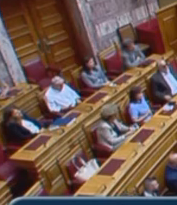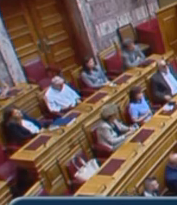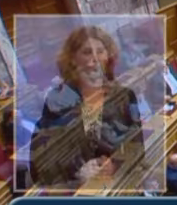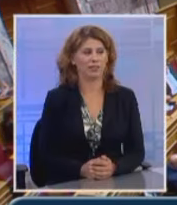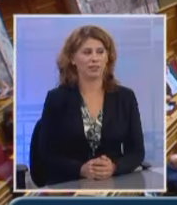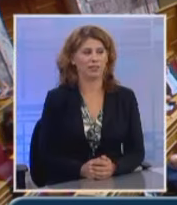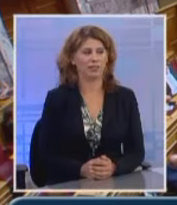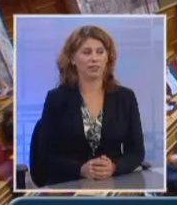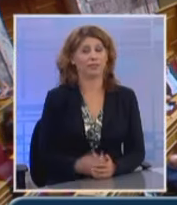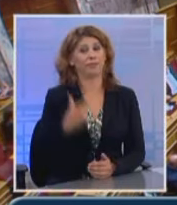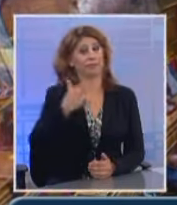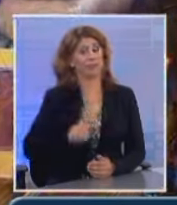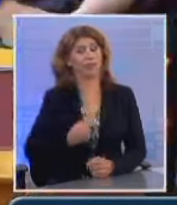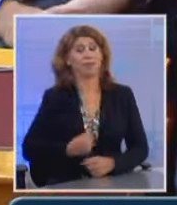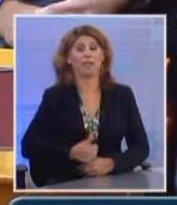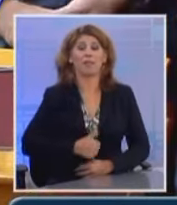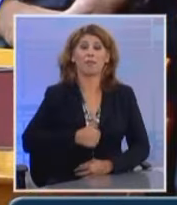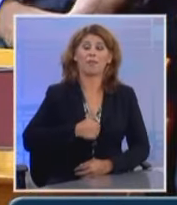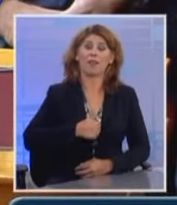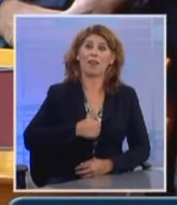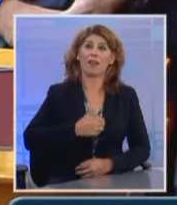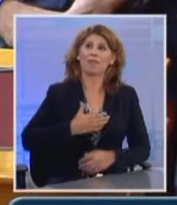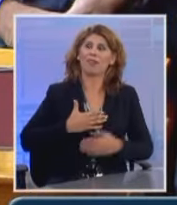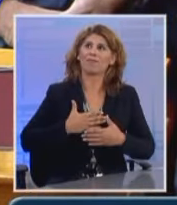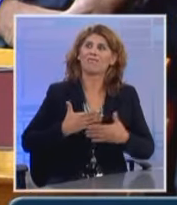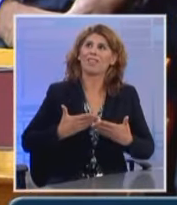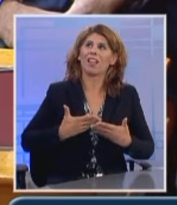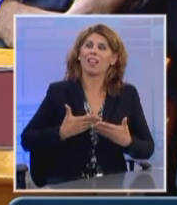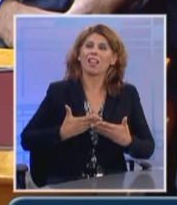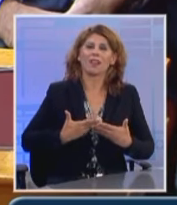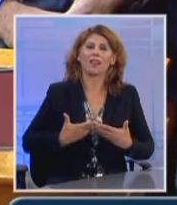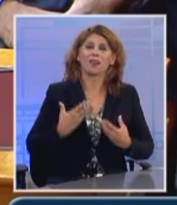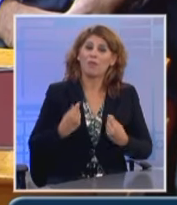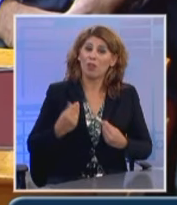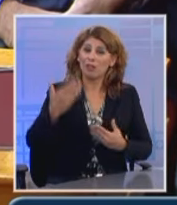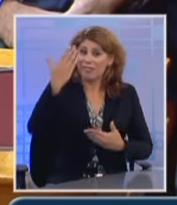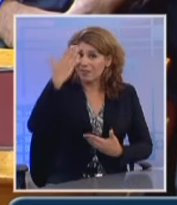Είμαι υπερήφανος που έχω την τιμή να είμαι